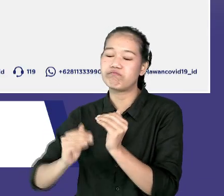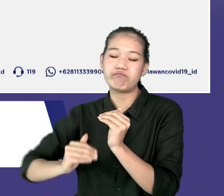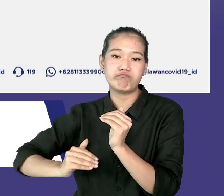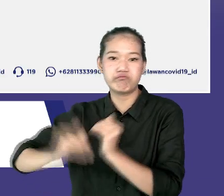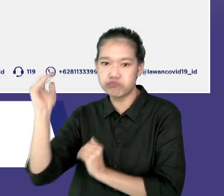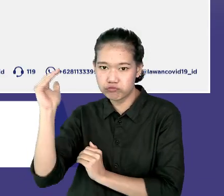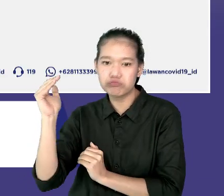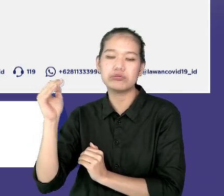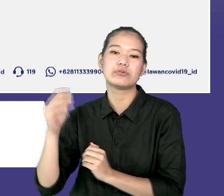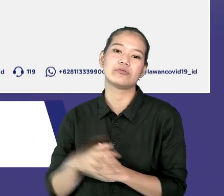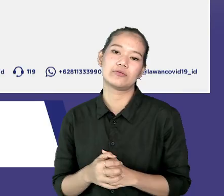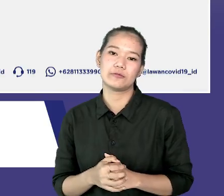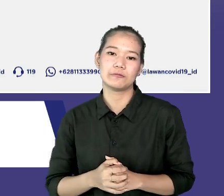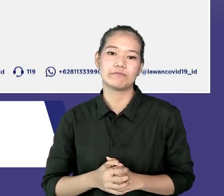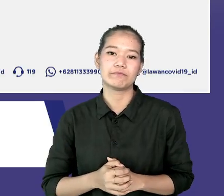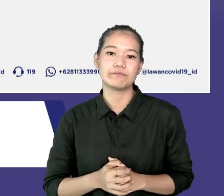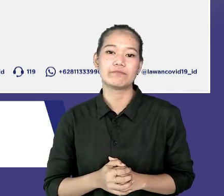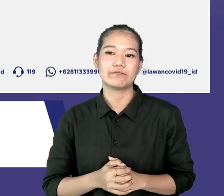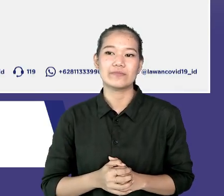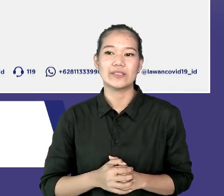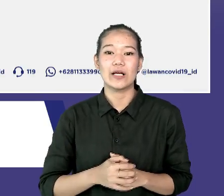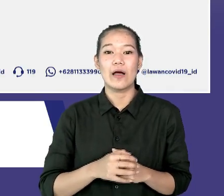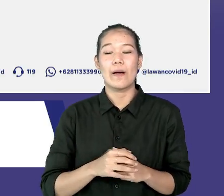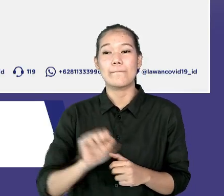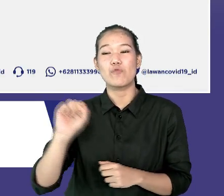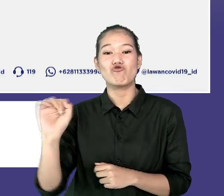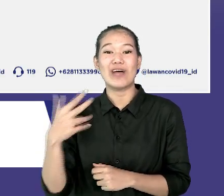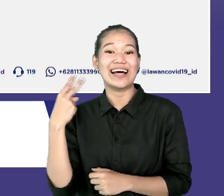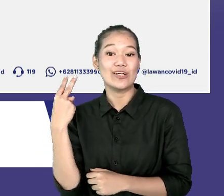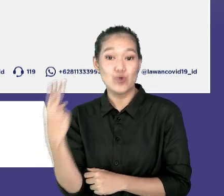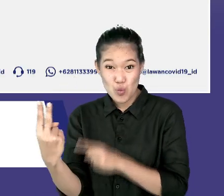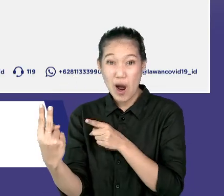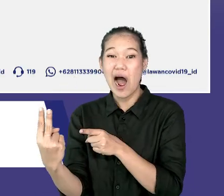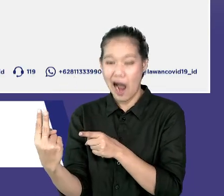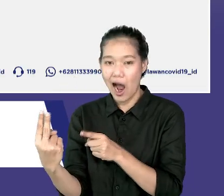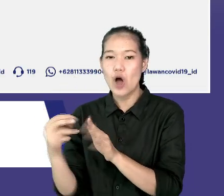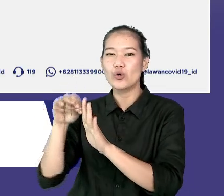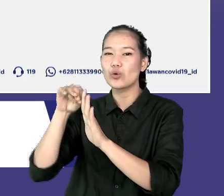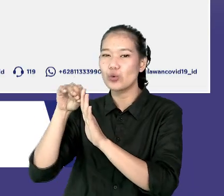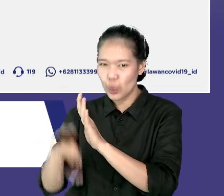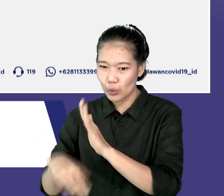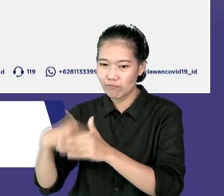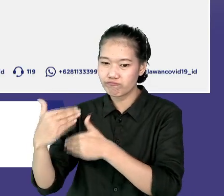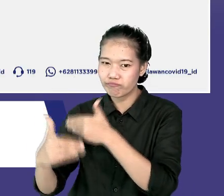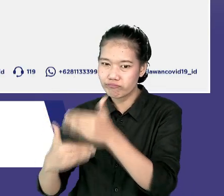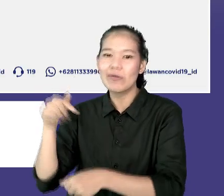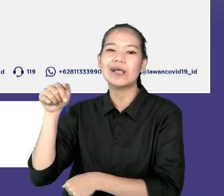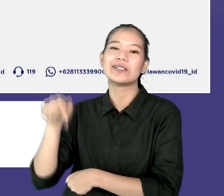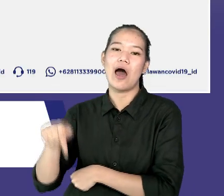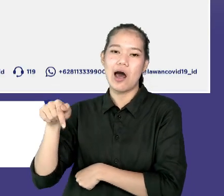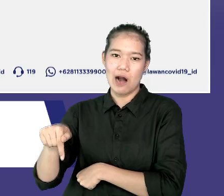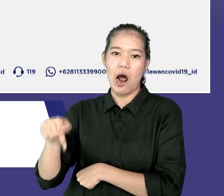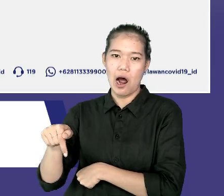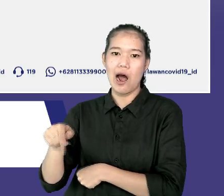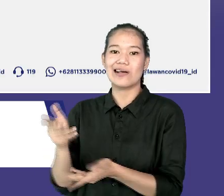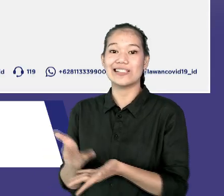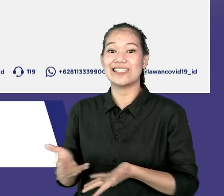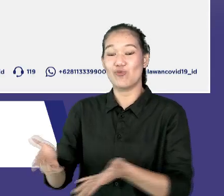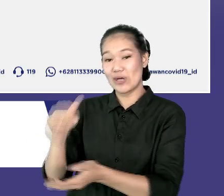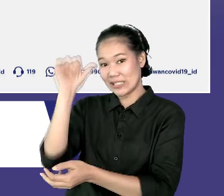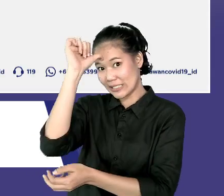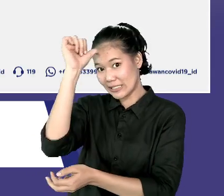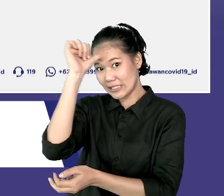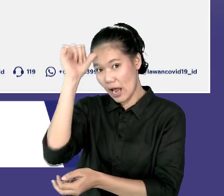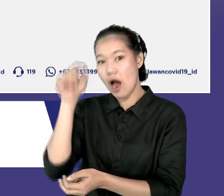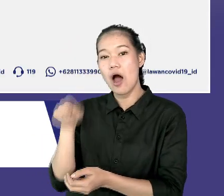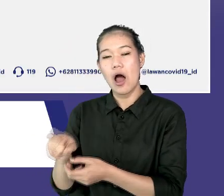pada periode tersebut. Puncak kasus kedua tersebut mengalami penurunan dan hingga saat ini tren kasus di